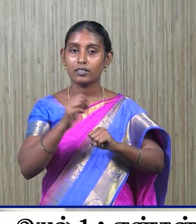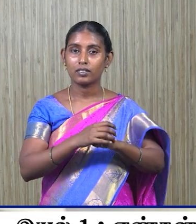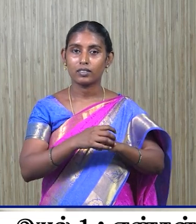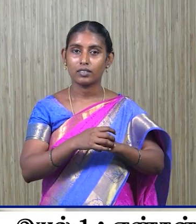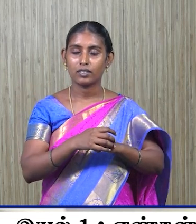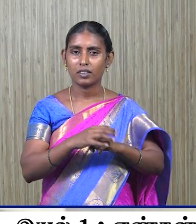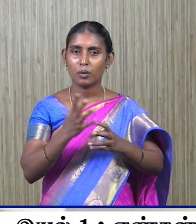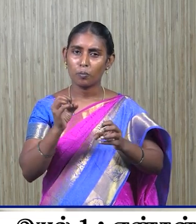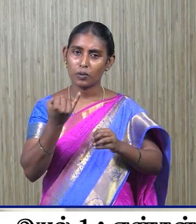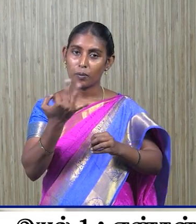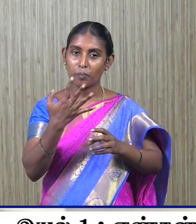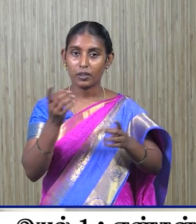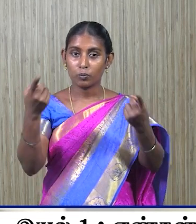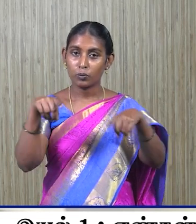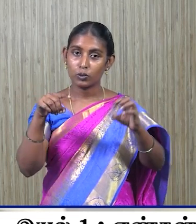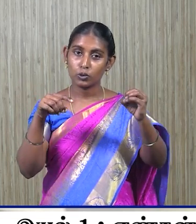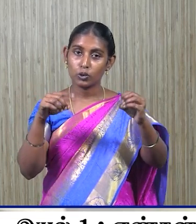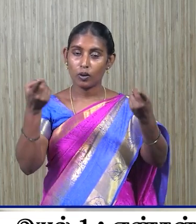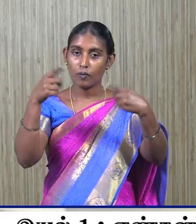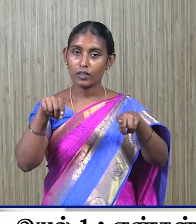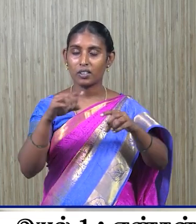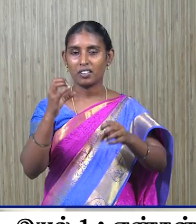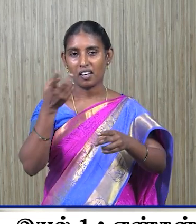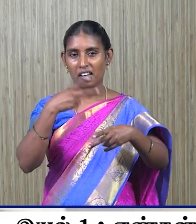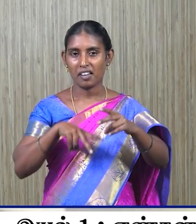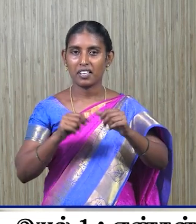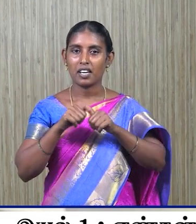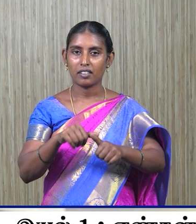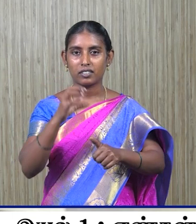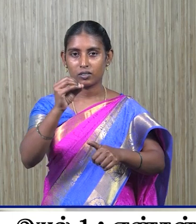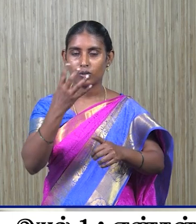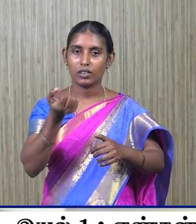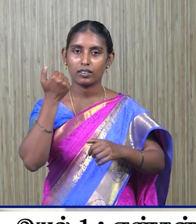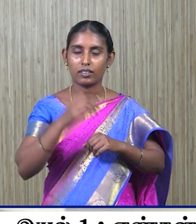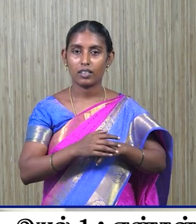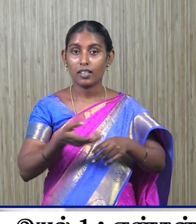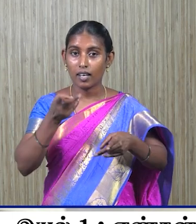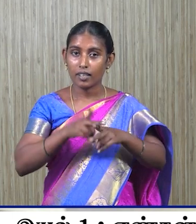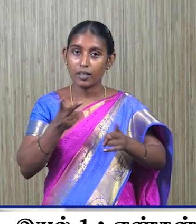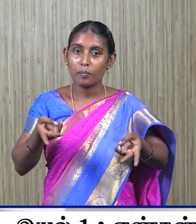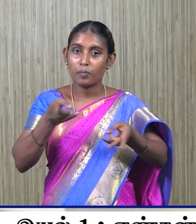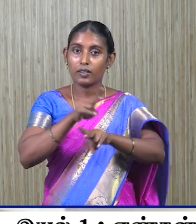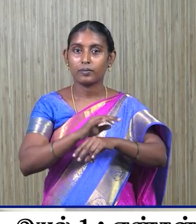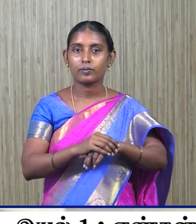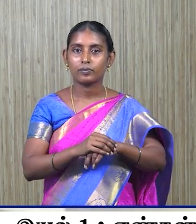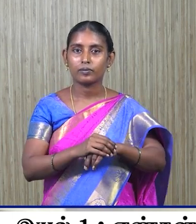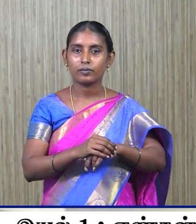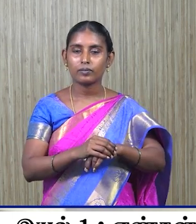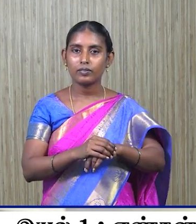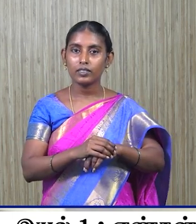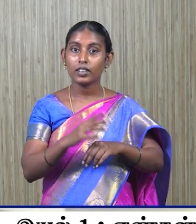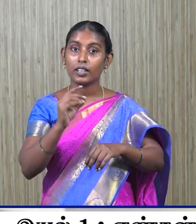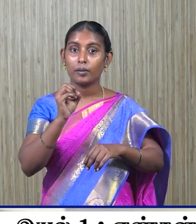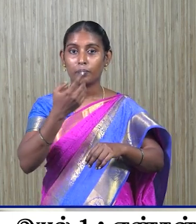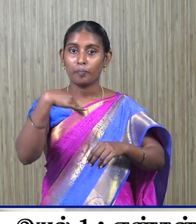பூஜ்ஜியத்தை எந்த எண்ணால் வகுத்தாலும் நமக்கு கிடைக்கக்கூடிய விடை பூஜ்ஜியம் தான். சரி, இதை சற்று மாற்றி பார்க்கலாம். எந்த ஒரு எண்ணையும் பூஜ்ஜியத்தால் வகுக்க